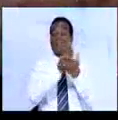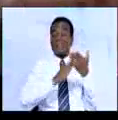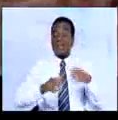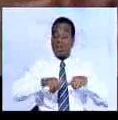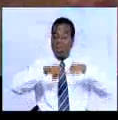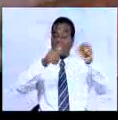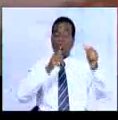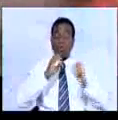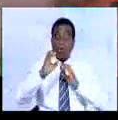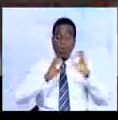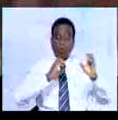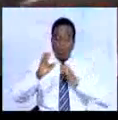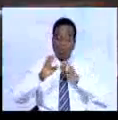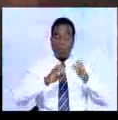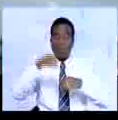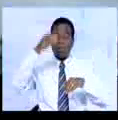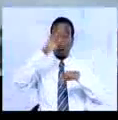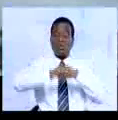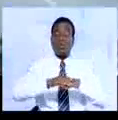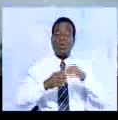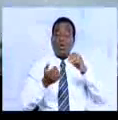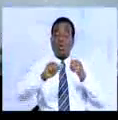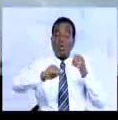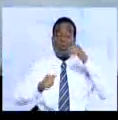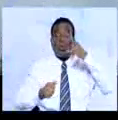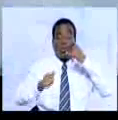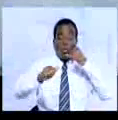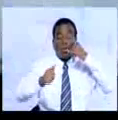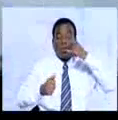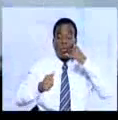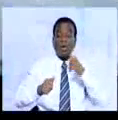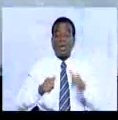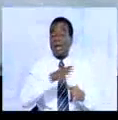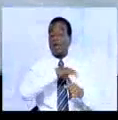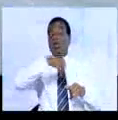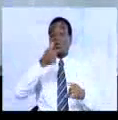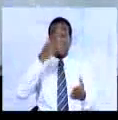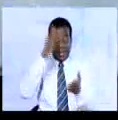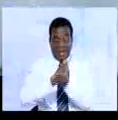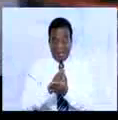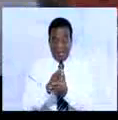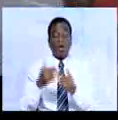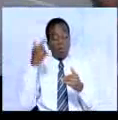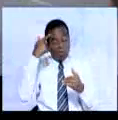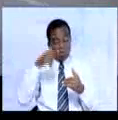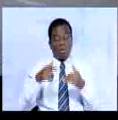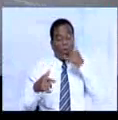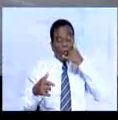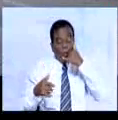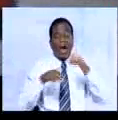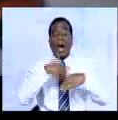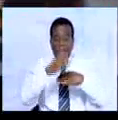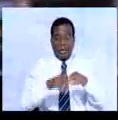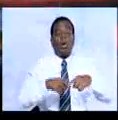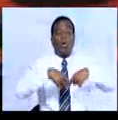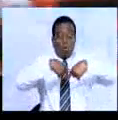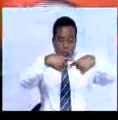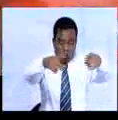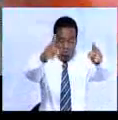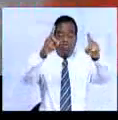au volant, d'autres par contre semblent s'y accommoder en marquant un arrêt sur le trottoir pour répondre à leurs appels